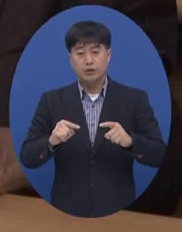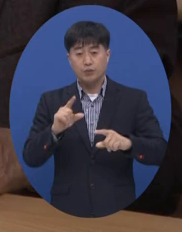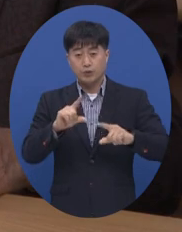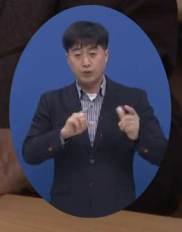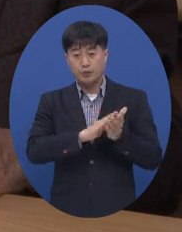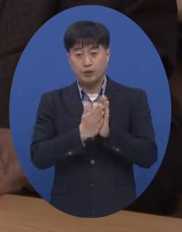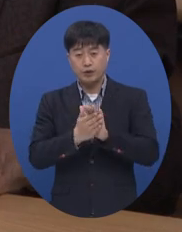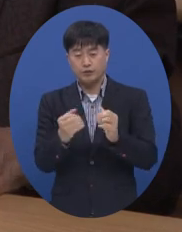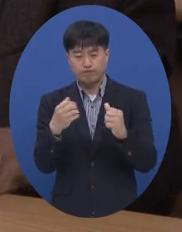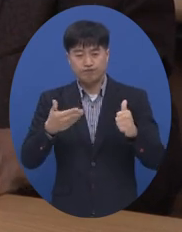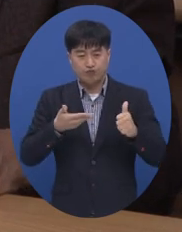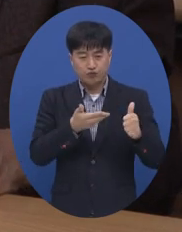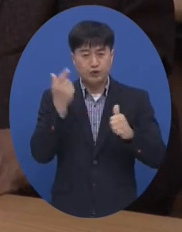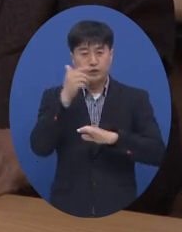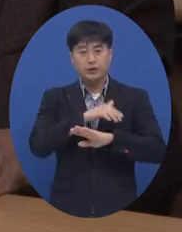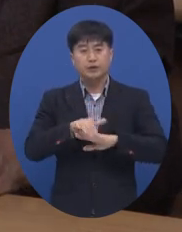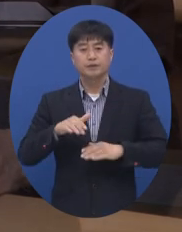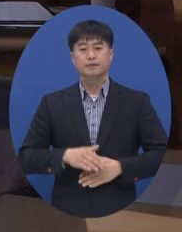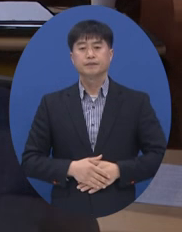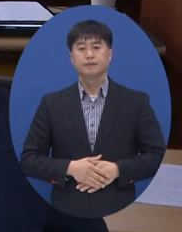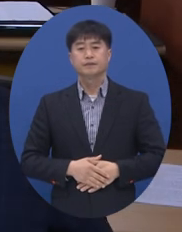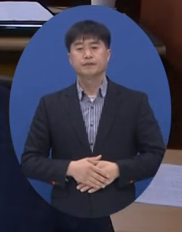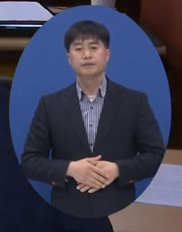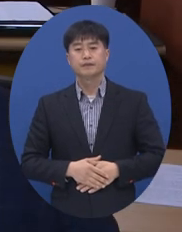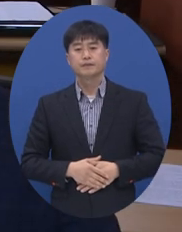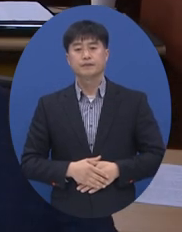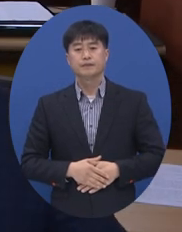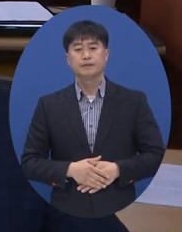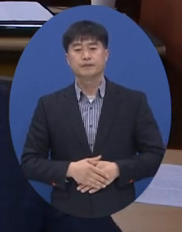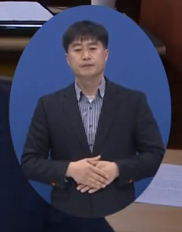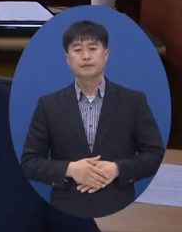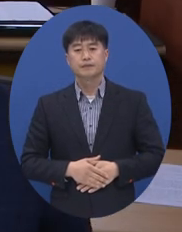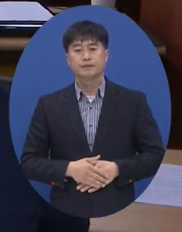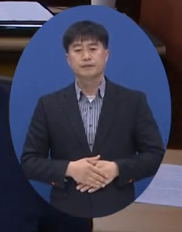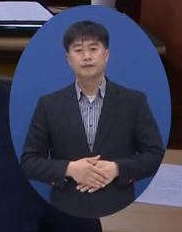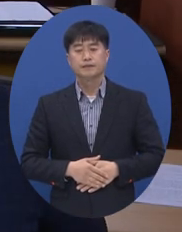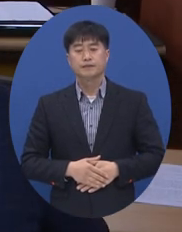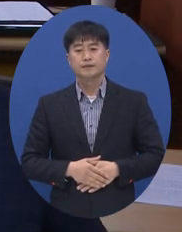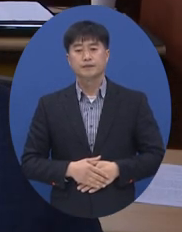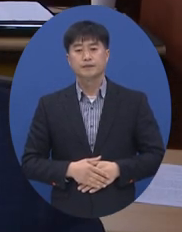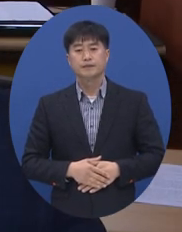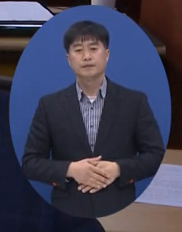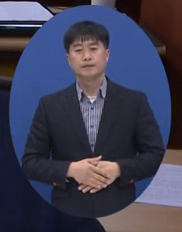변화에 힘을 실어줄 전망입니다. 경기지TV 구영슬입니다.